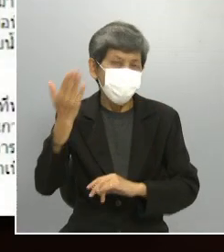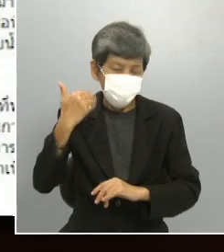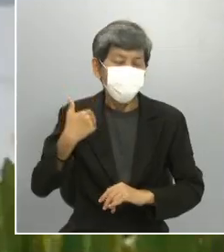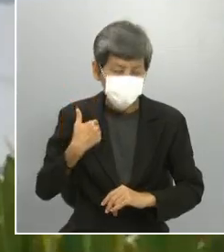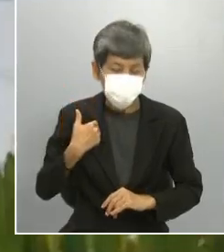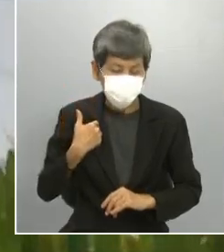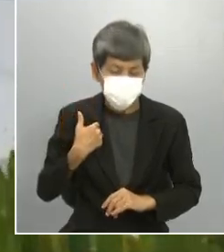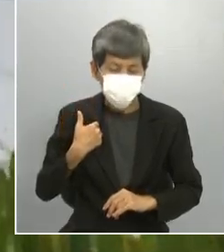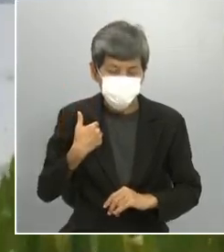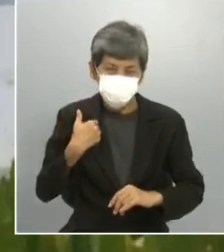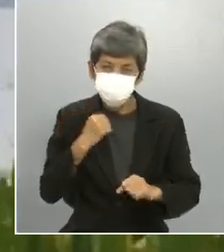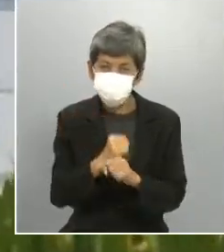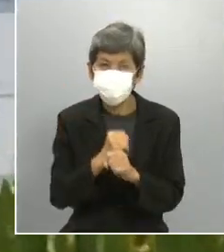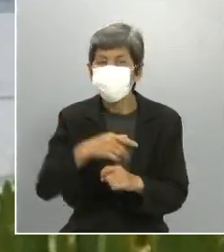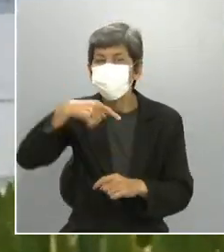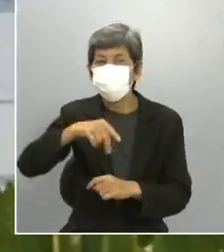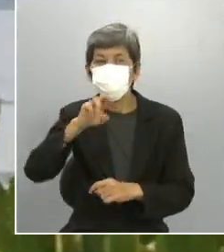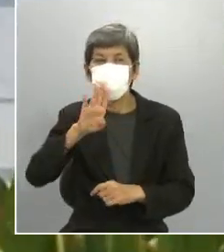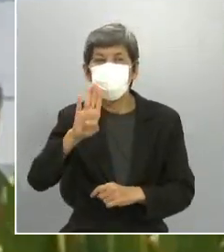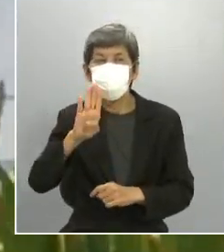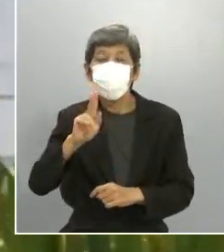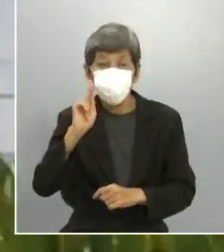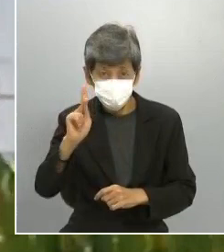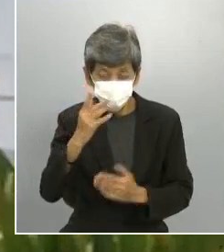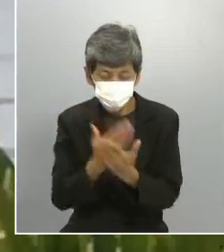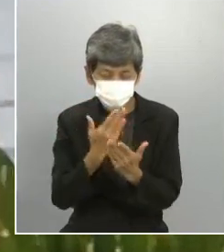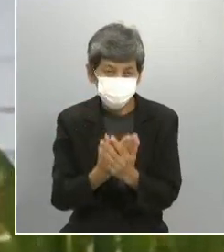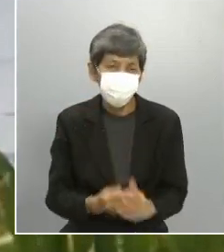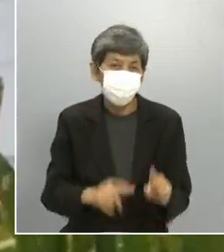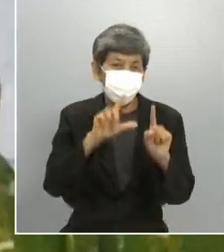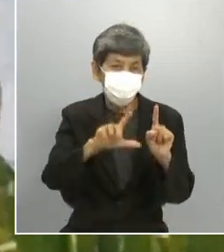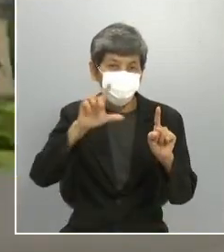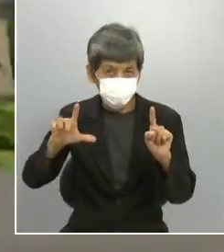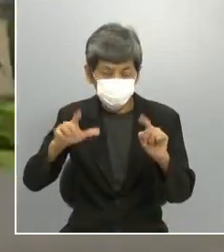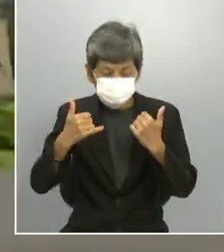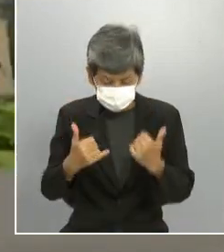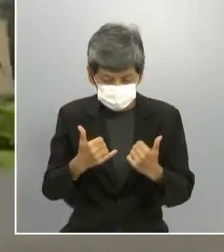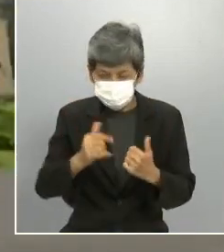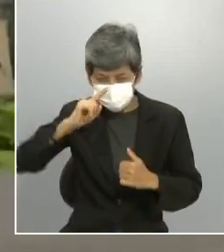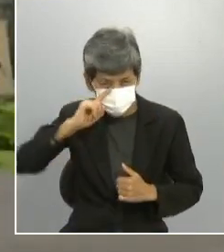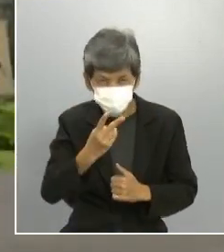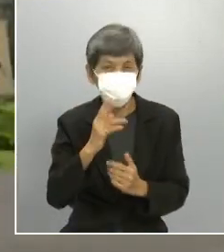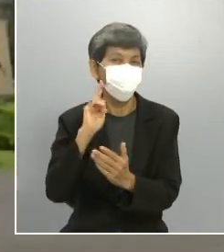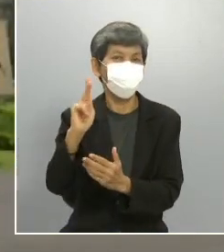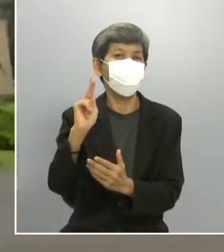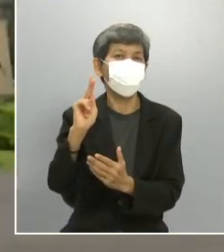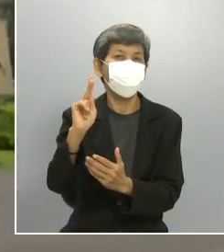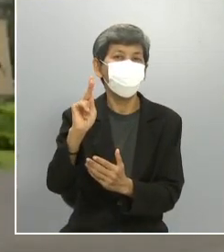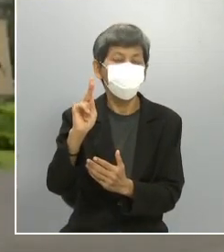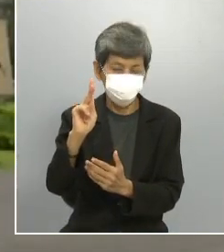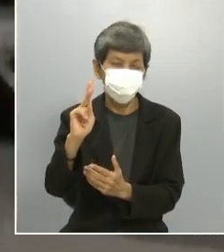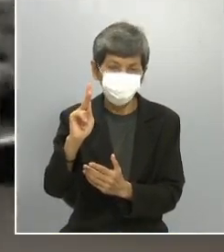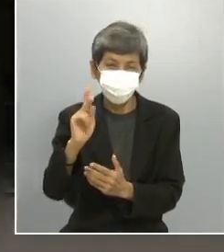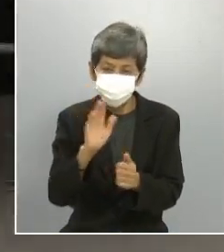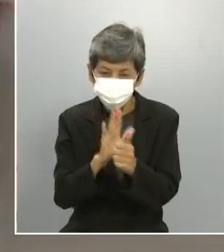การออกพรบเงินกู้ 1ล้านบาทแล้วทั้งนี้ก็จะเป็นอีกครั้งหนึ่งค่ะที่จะใช้ในการ